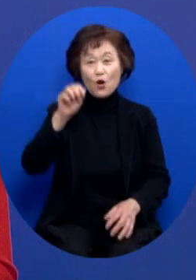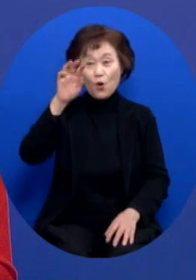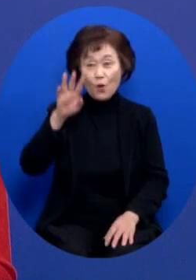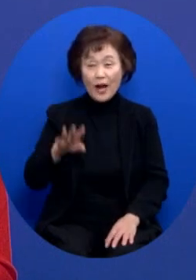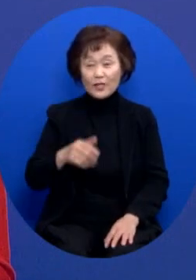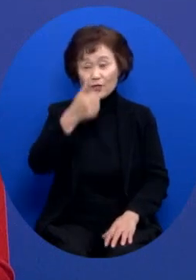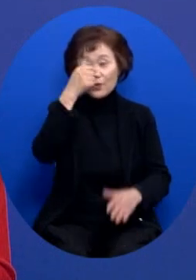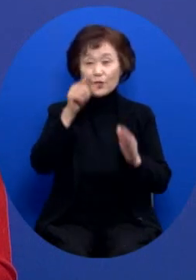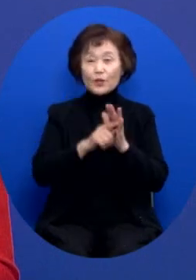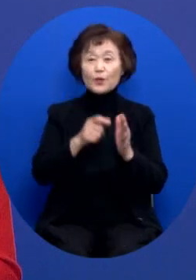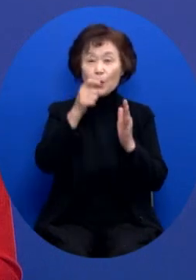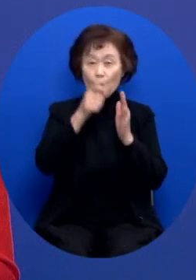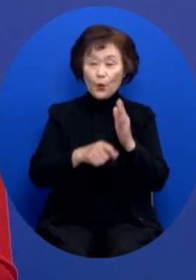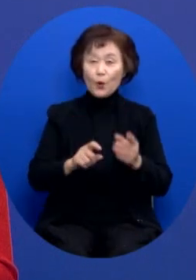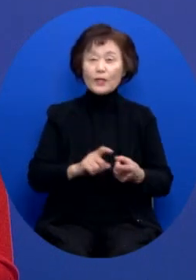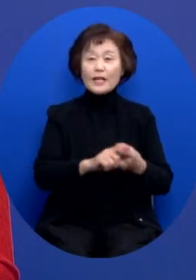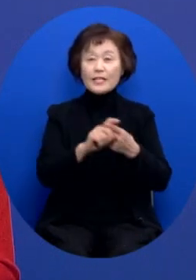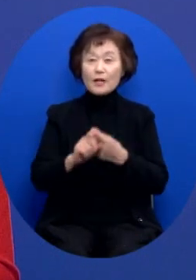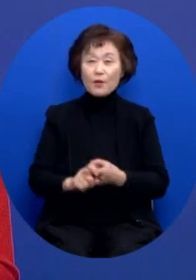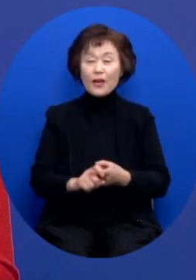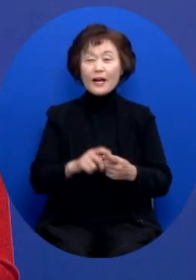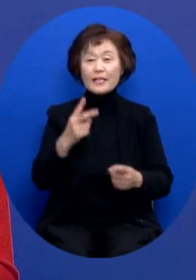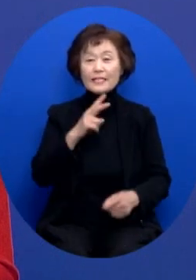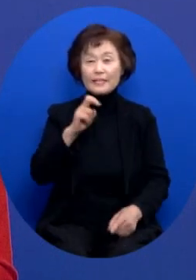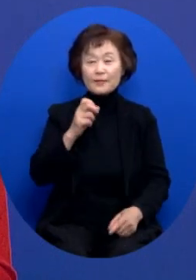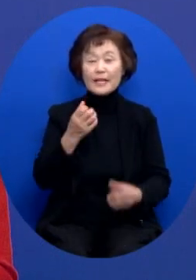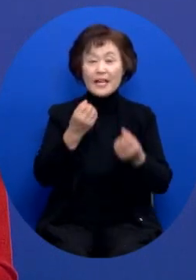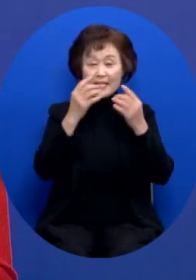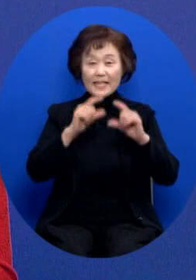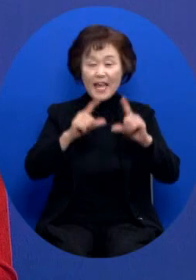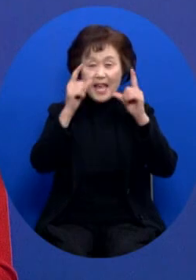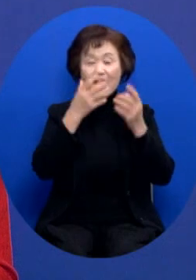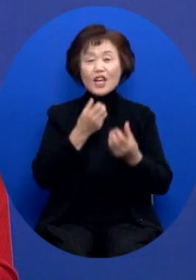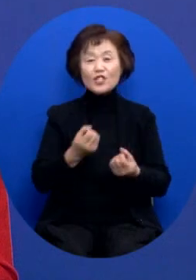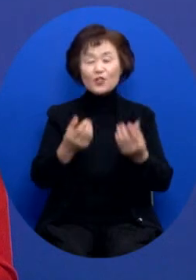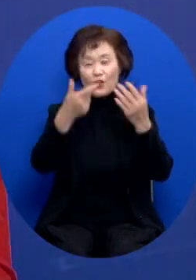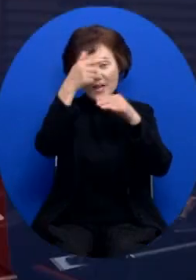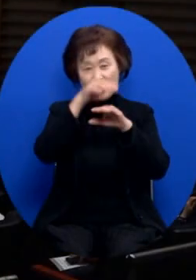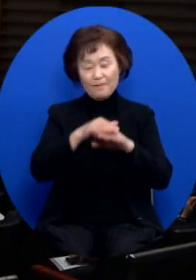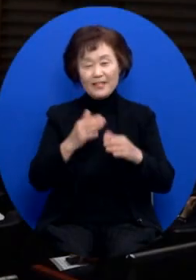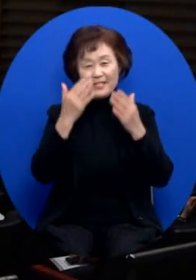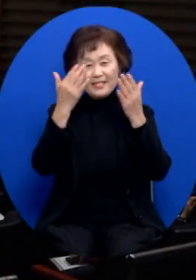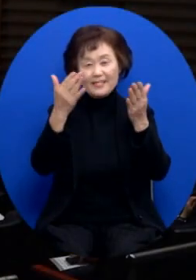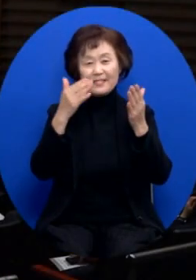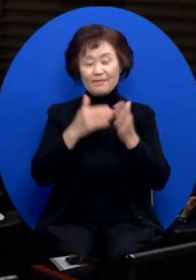광주광역시 기독교 교단협의회가 2024년 신년 할례회를 가졌습니다.